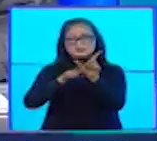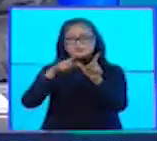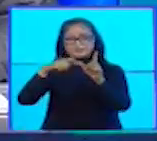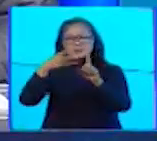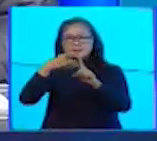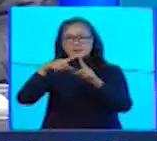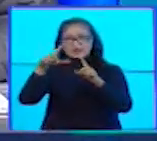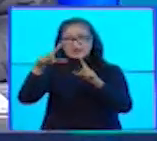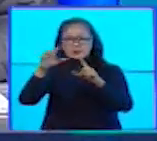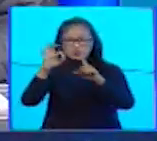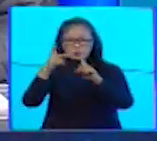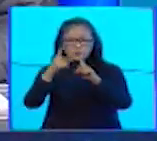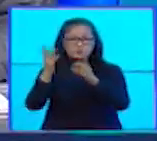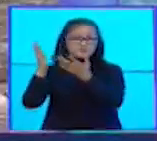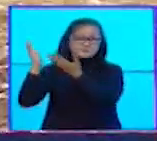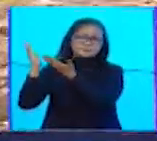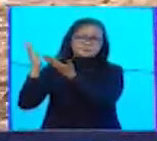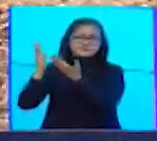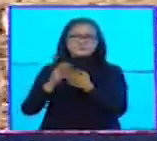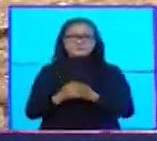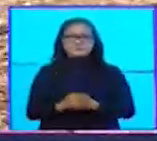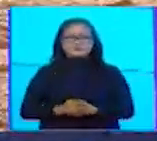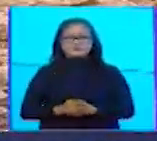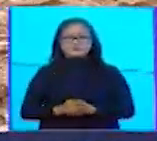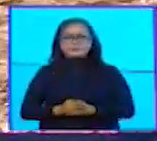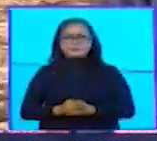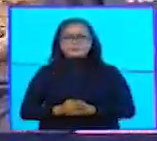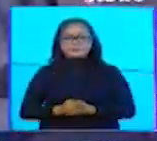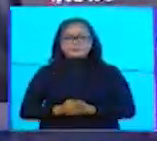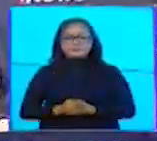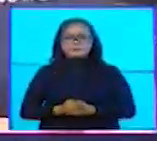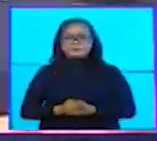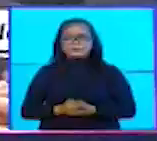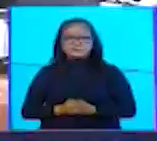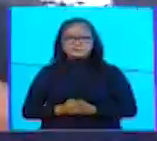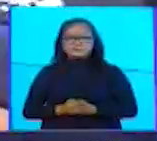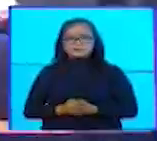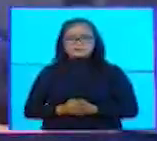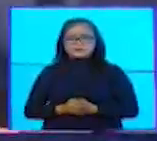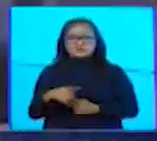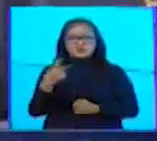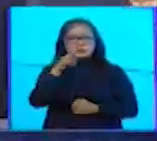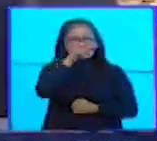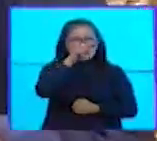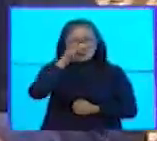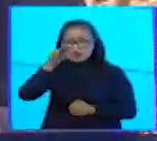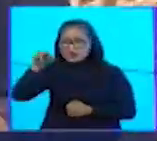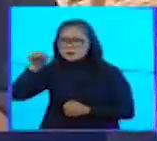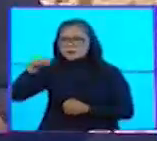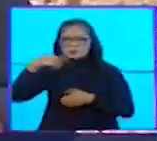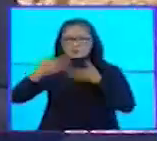Tri Julianti. Ya pemirsa, kami terus menyaksikan keluar masuknya ambulan dan kali ini bahkan ada 3 ambulans lagi yang